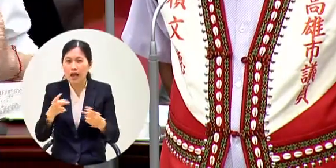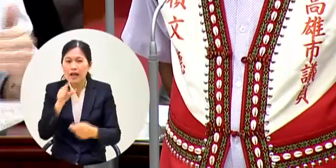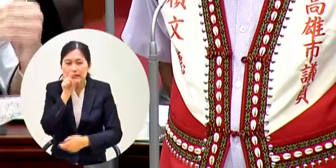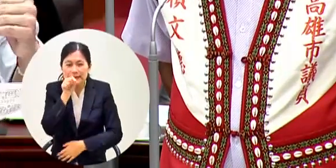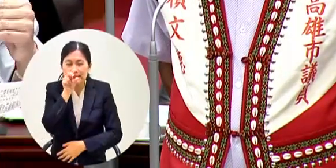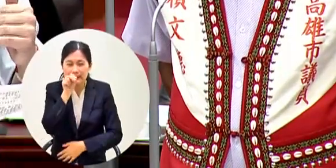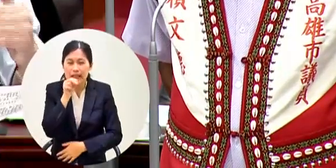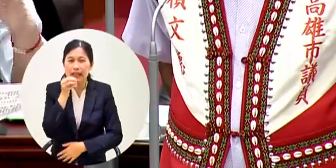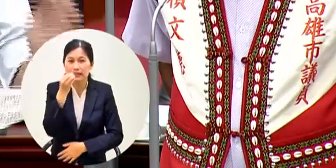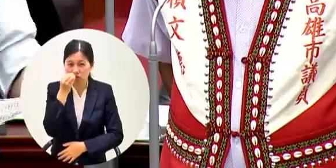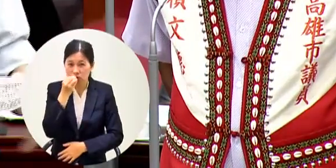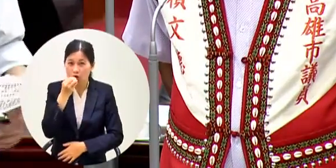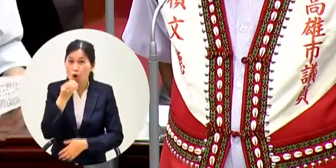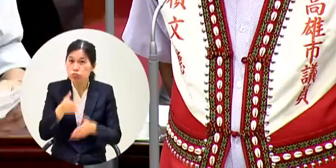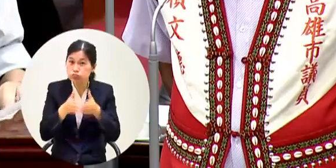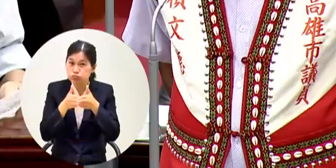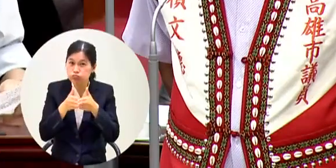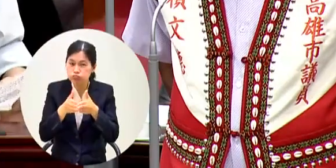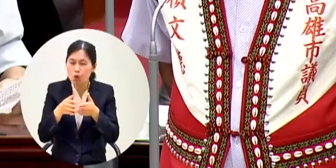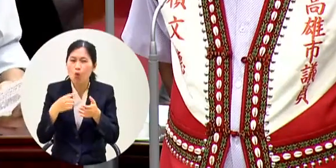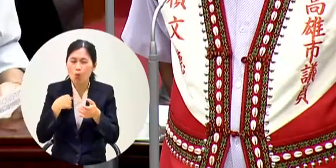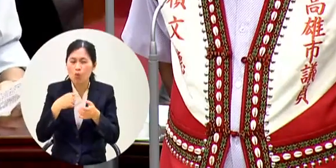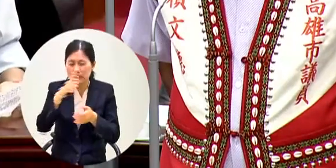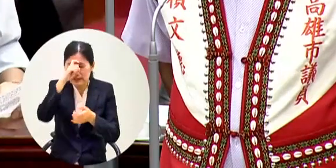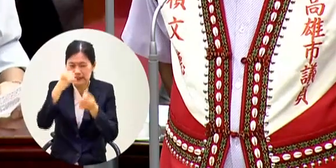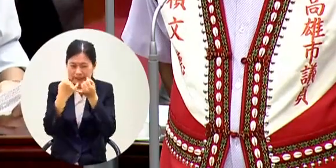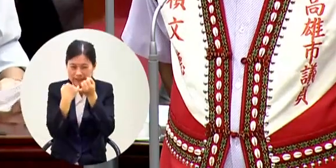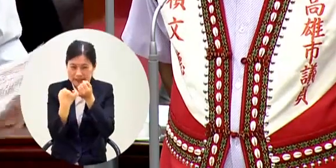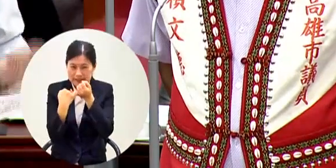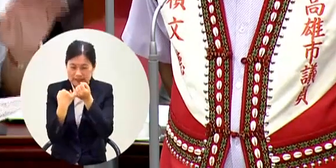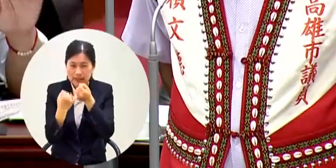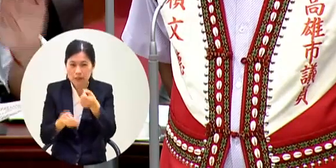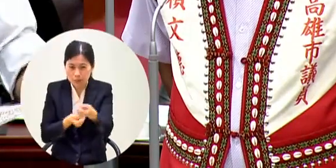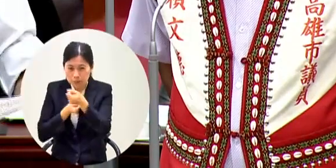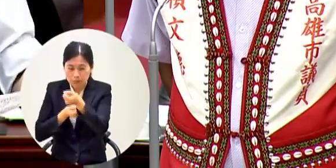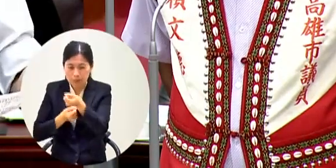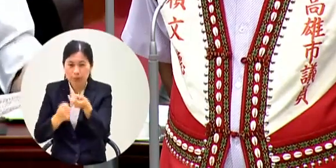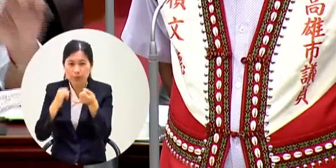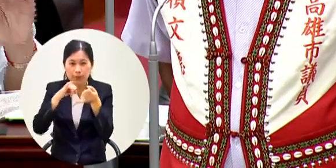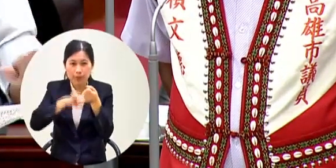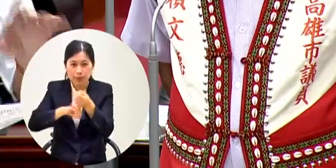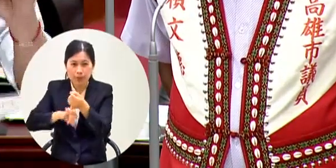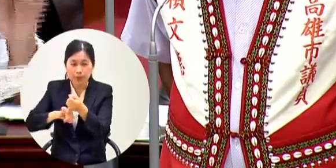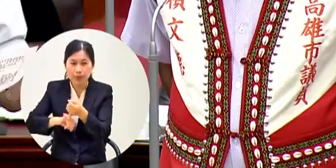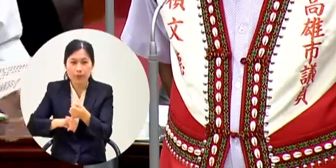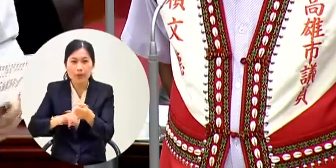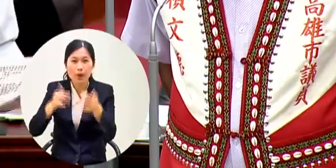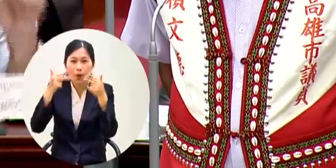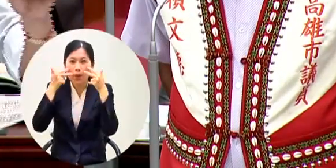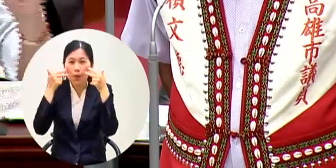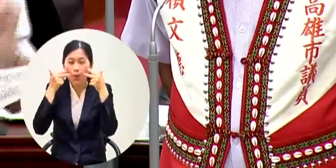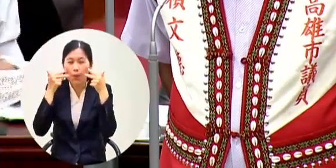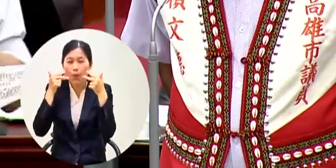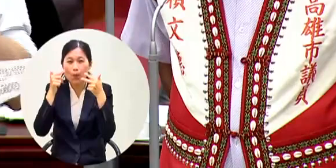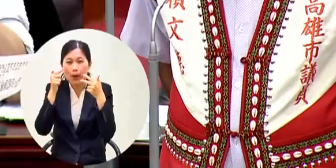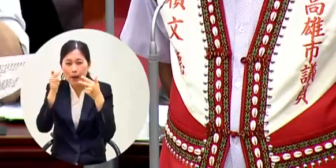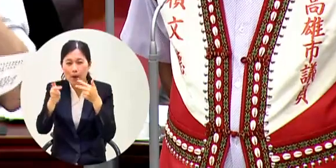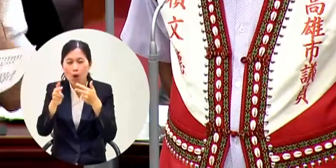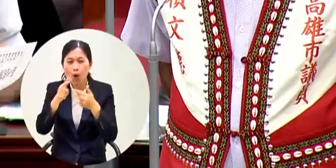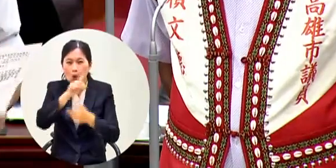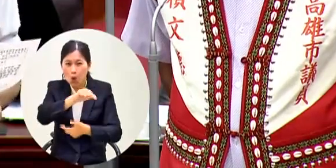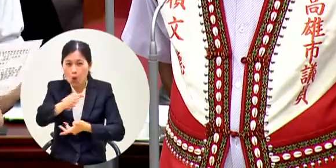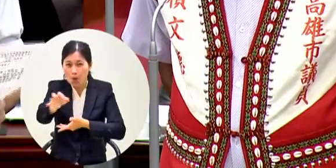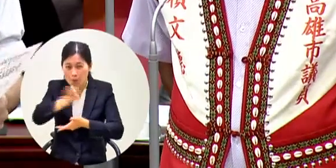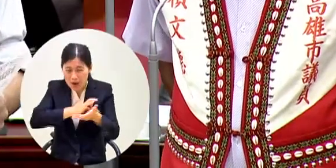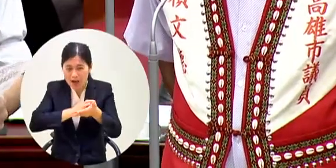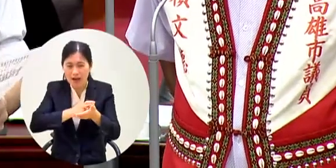现在这边也过来了。再下来他们一年有将近4000万的观光客，一定要吃很多鸡肉鸭肉，我们还是会